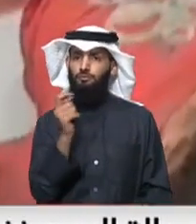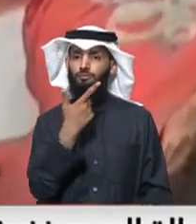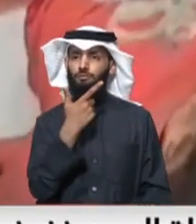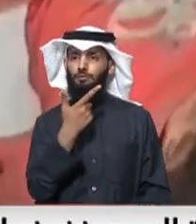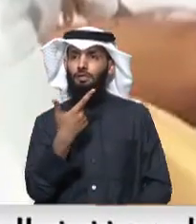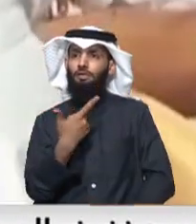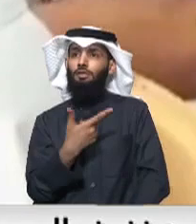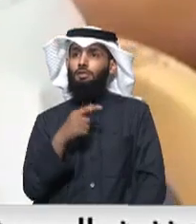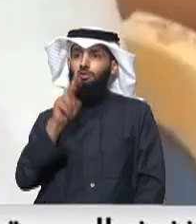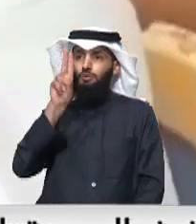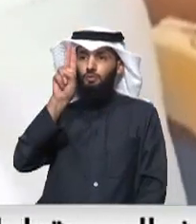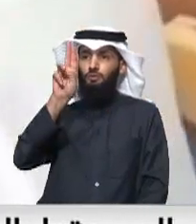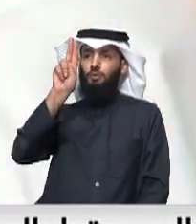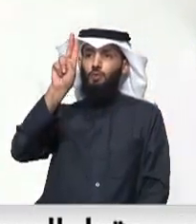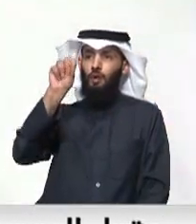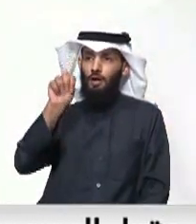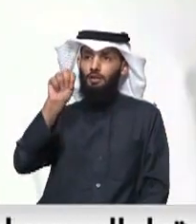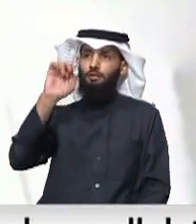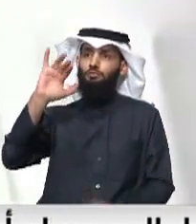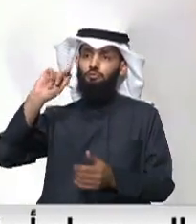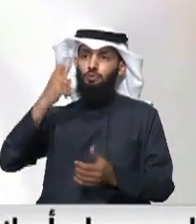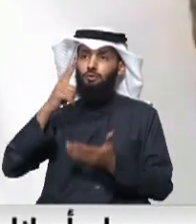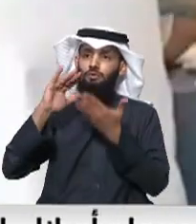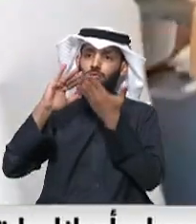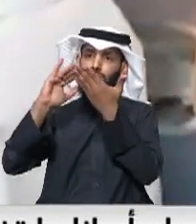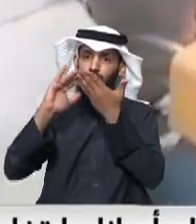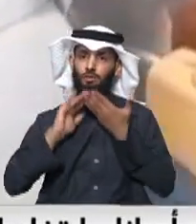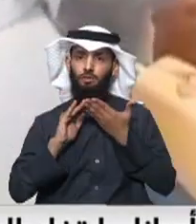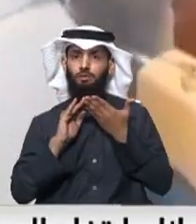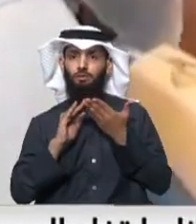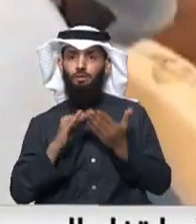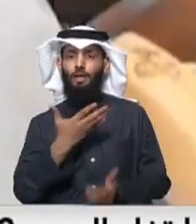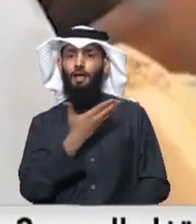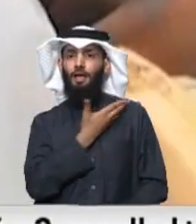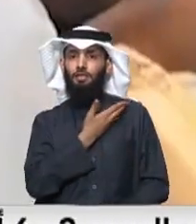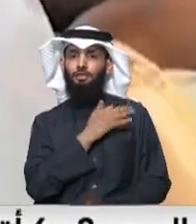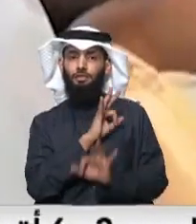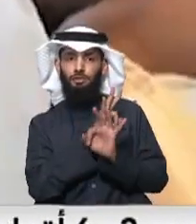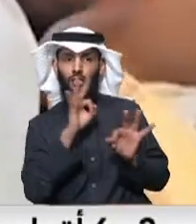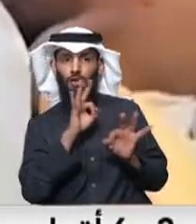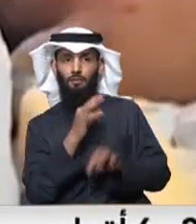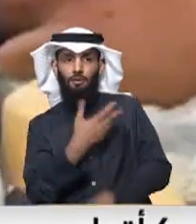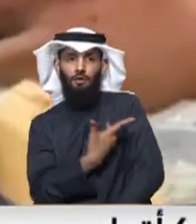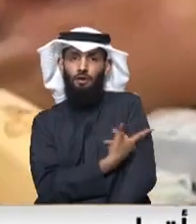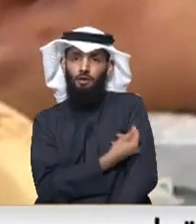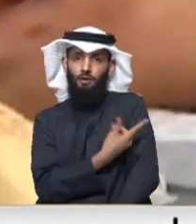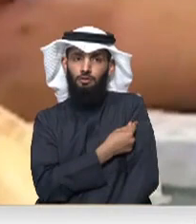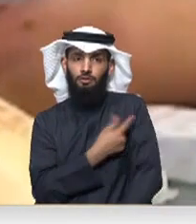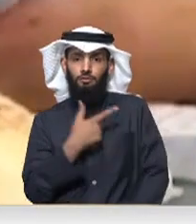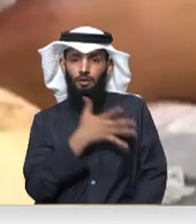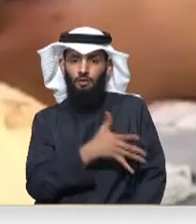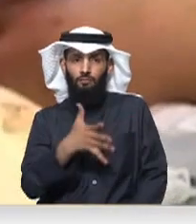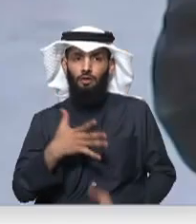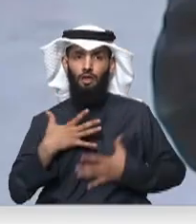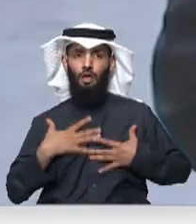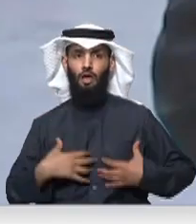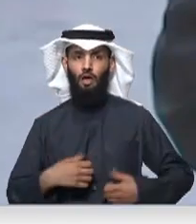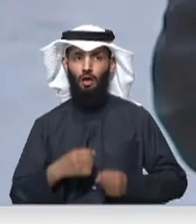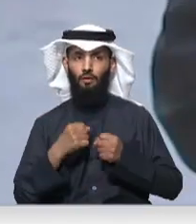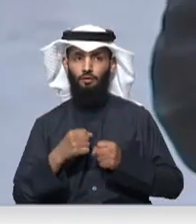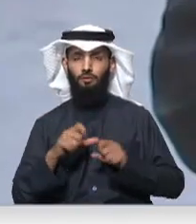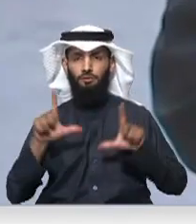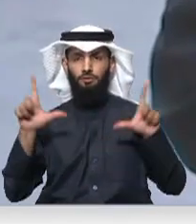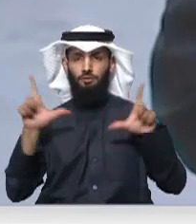التطعيمات اللازمة وضمان وصولها لكافة مناطق قطاع غزة لمنع وقوع كارثة صحية. صعد